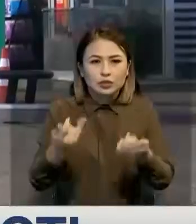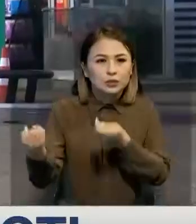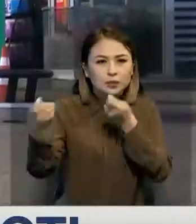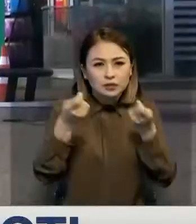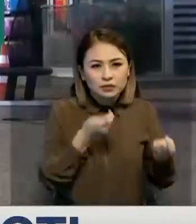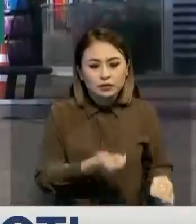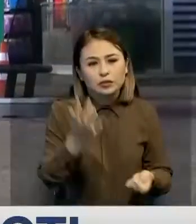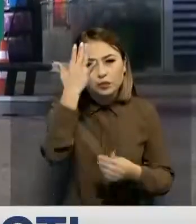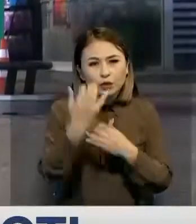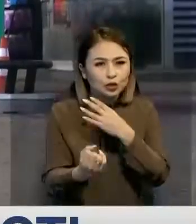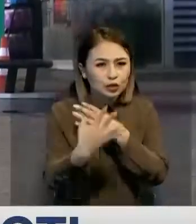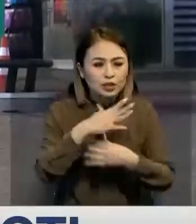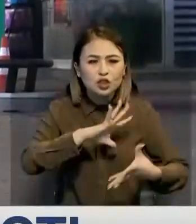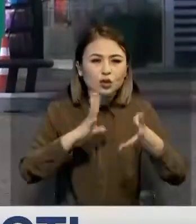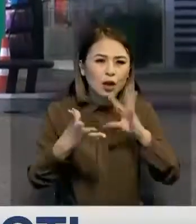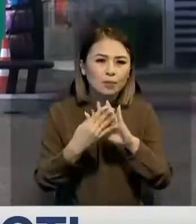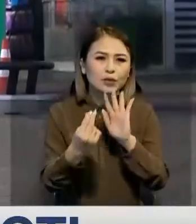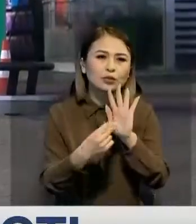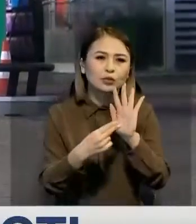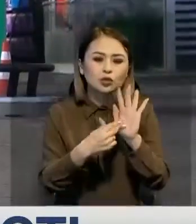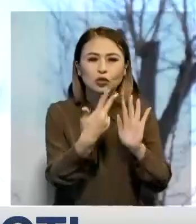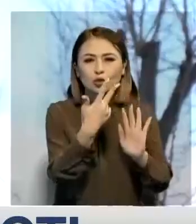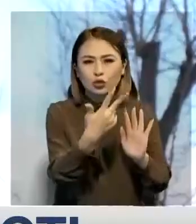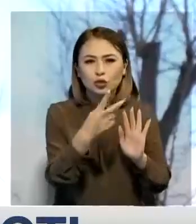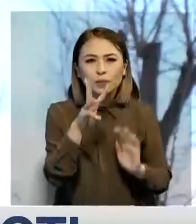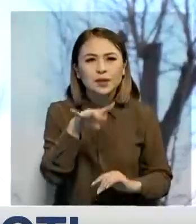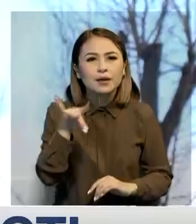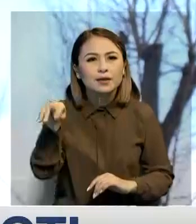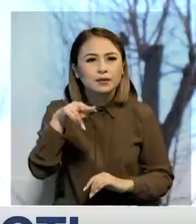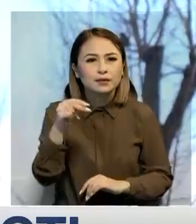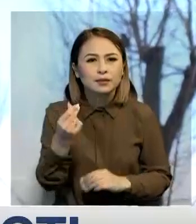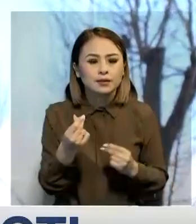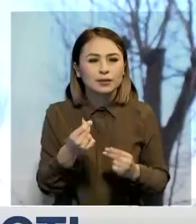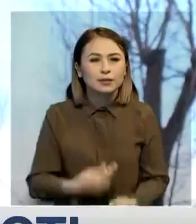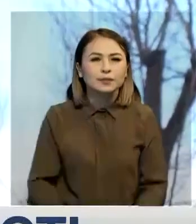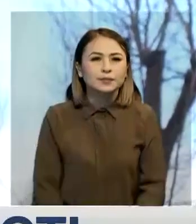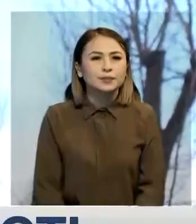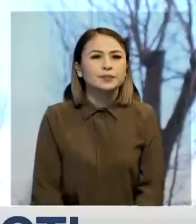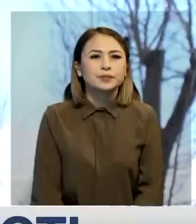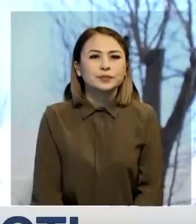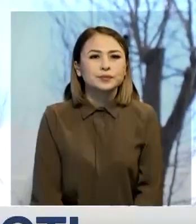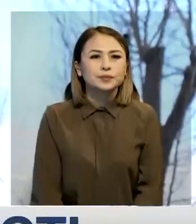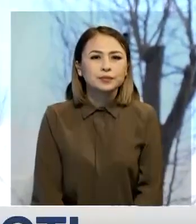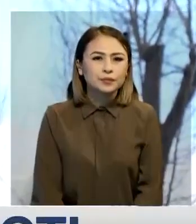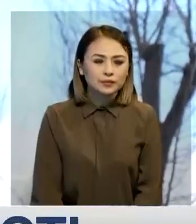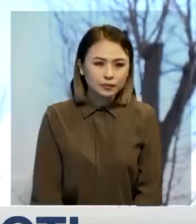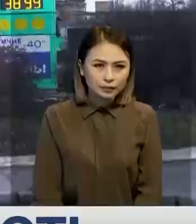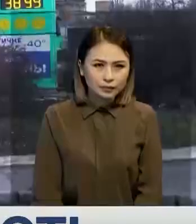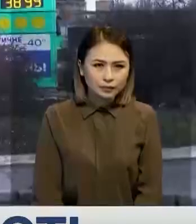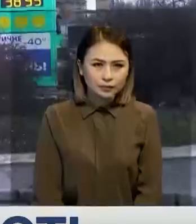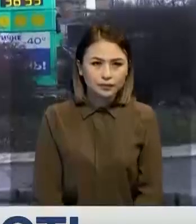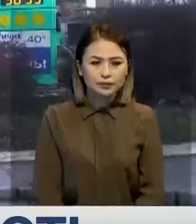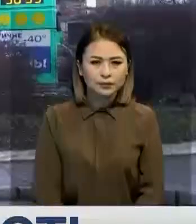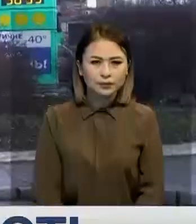жеткізілетін мұнай өнімдерінің жалпығыны 3 миллиард доллар шамасында деп бағалайды. Гүлзен Ақпыз, Аиды Қыдырбай, Хабар